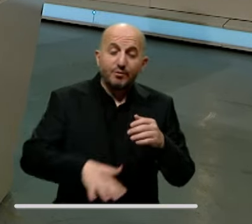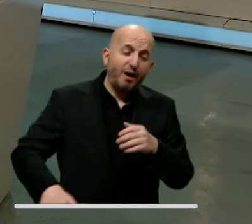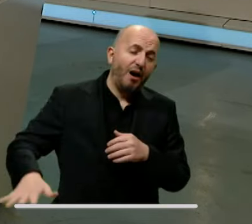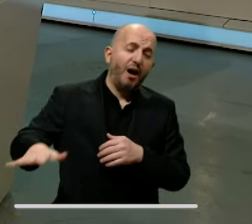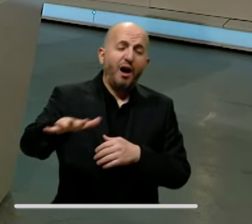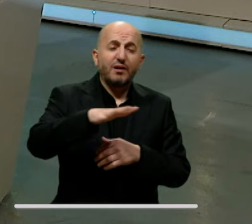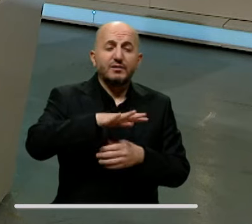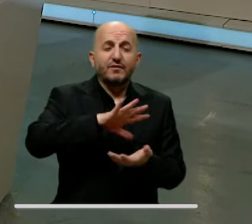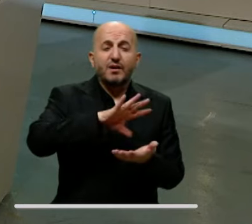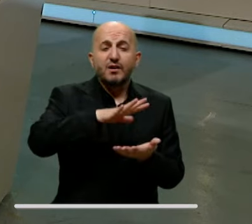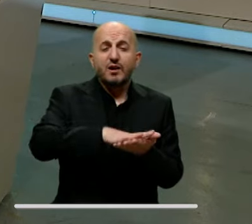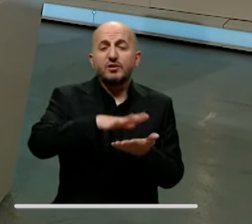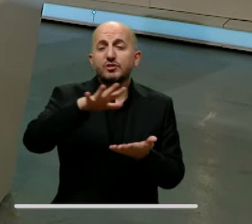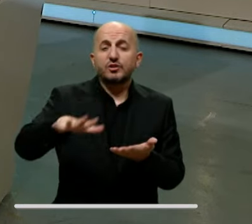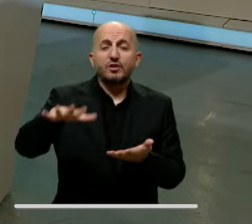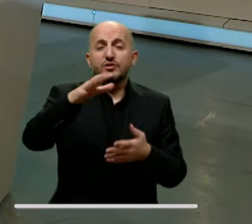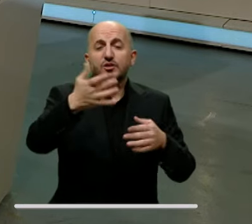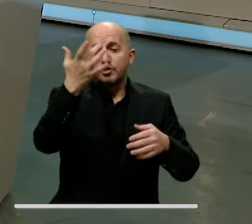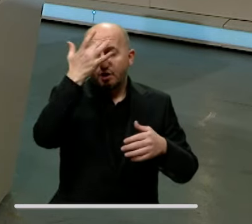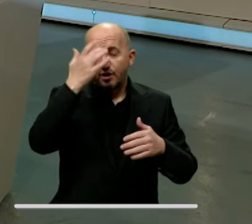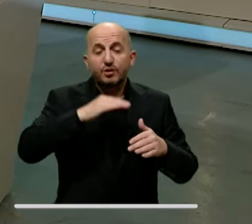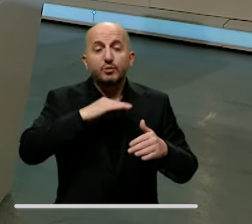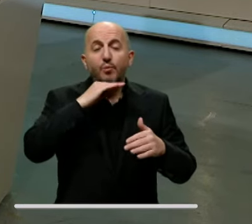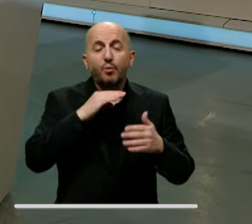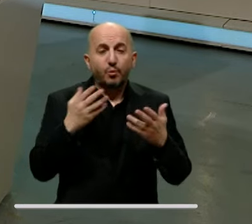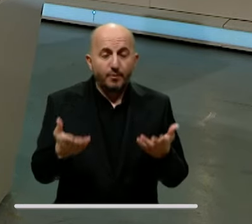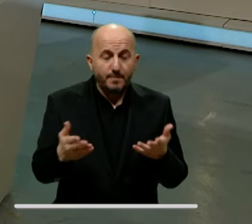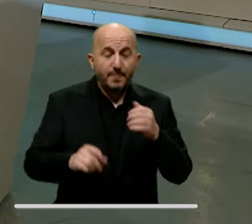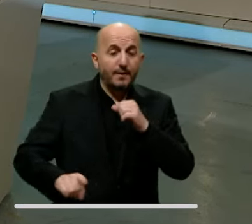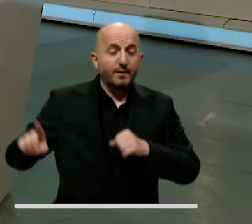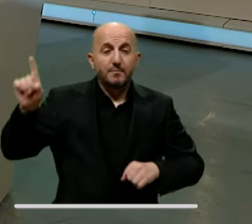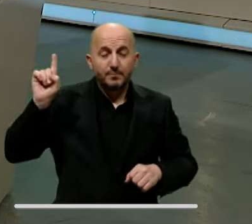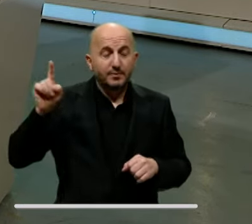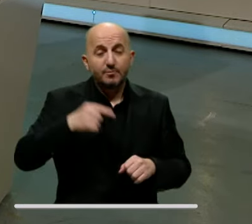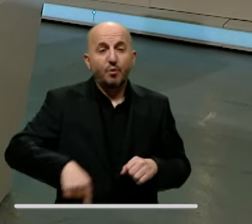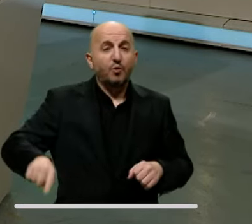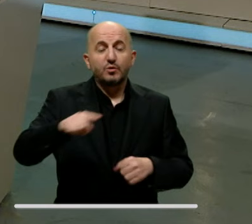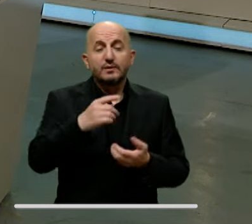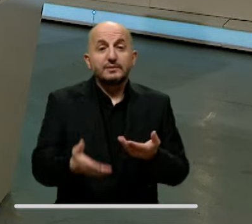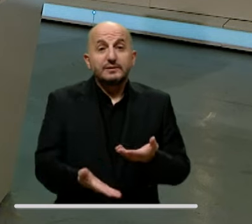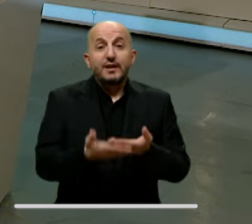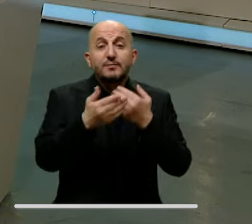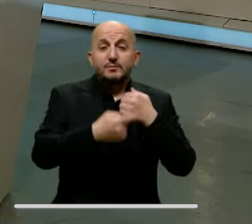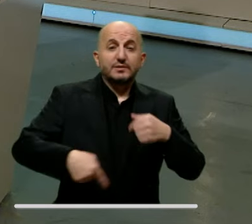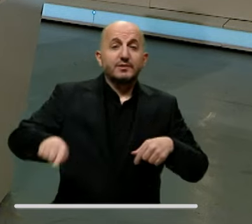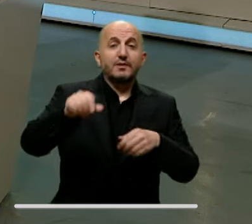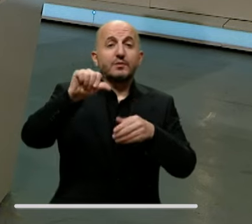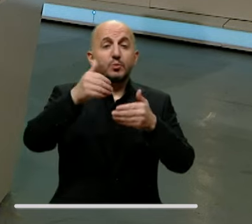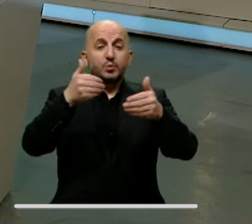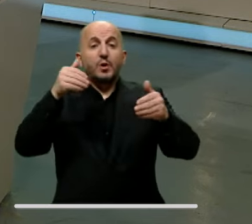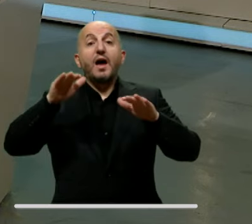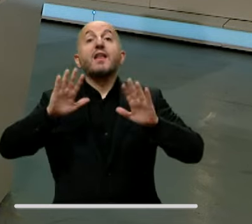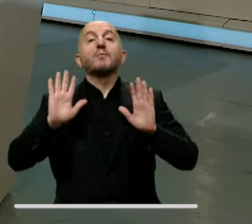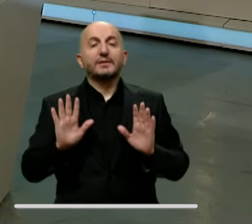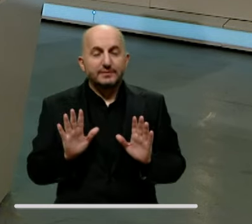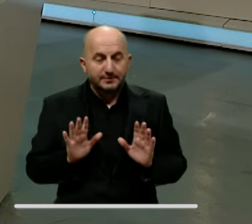tarafı karış karış şehitle dolu Eee Rabbim Eee onların şefaatinden bizleri mahrum eylemesin Amin